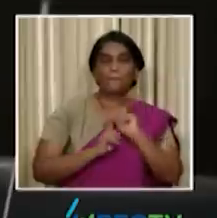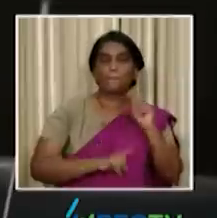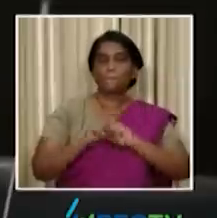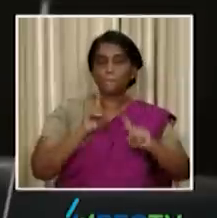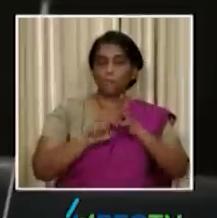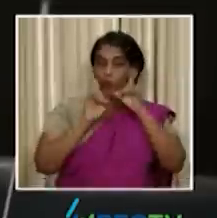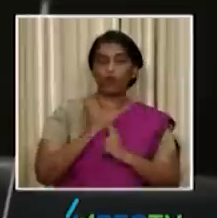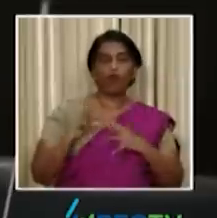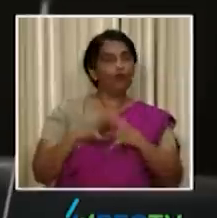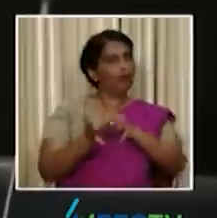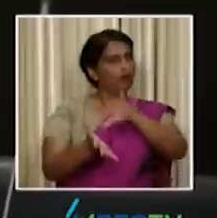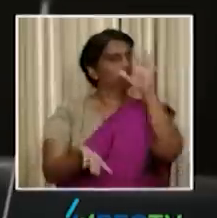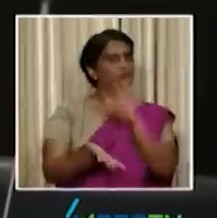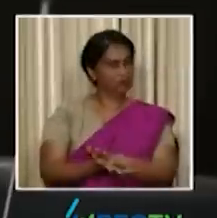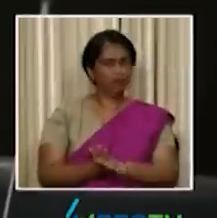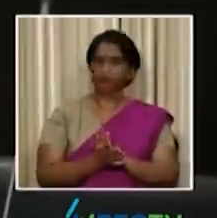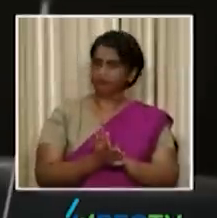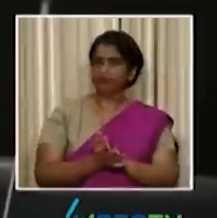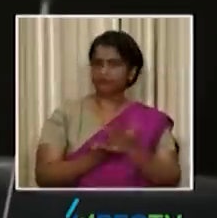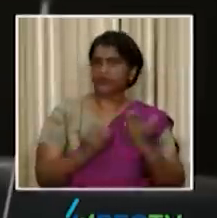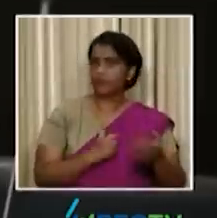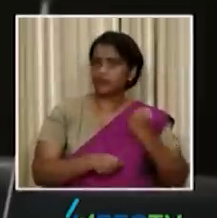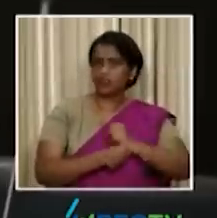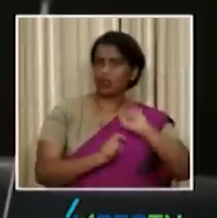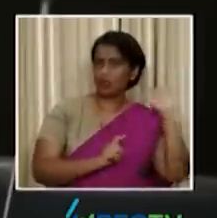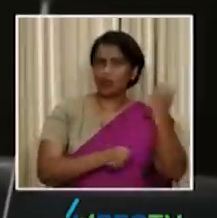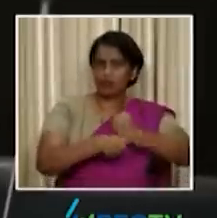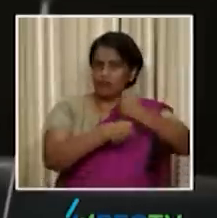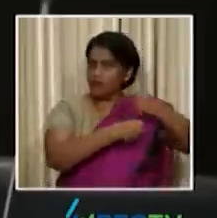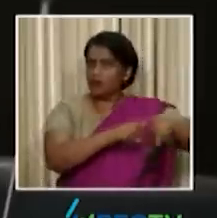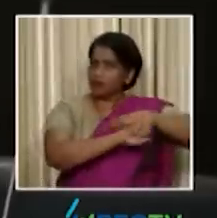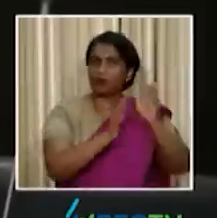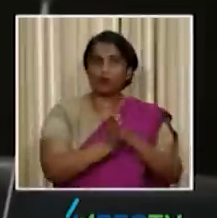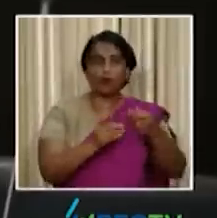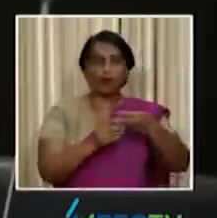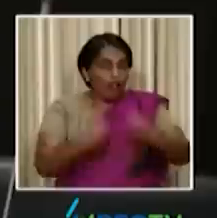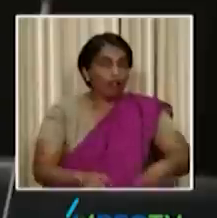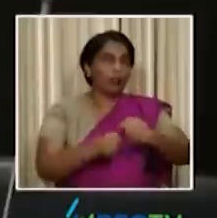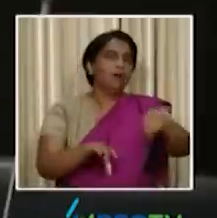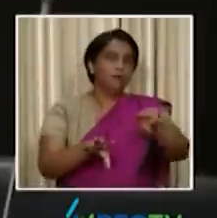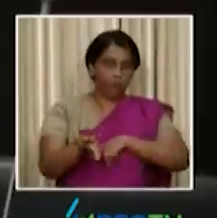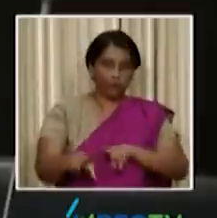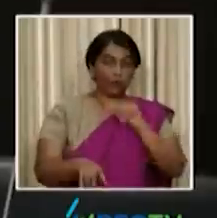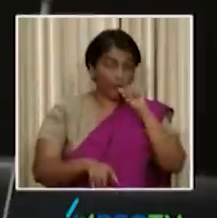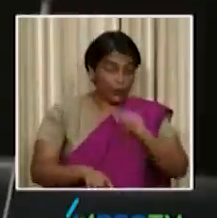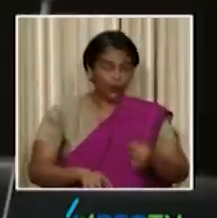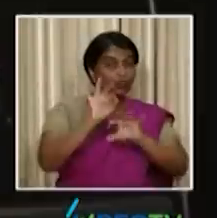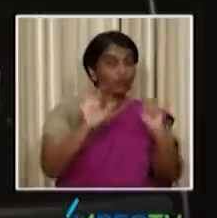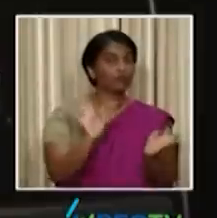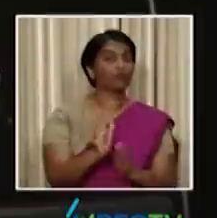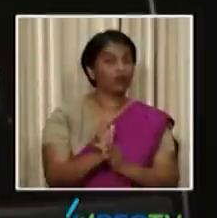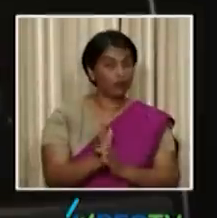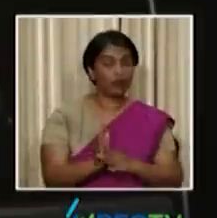එවැනි නීතියක් සම්මත කළේ එහෙනම් ඊට පස්සේ ආණ්ඩු කරපු සියලු දෙනාම බංකොලොත් භාවයට වග උත්තර කරවෝ කියන එක තමයි තර්කානුකූලව ඉදිරිපත් කරන්න